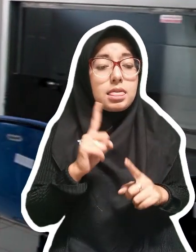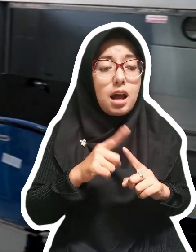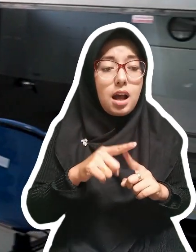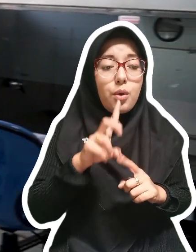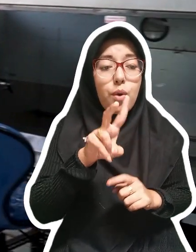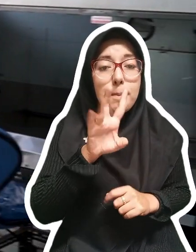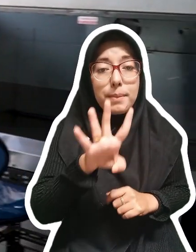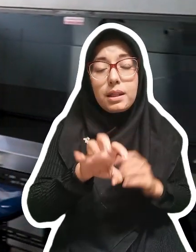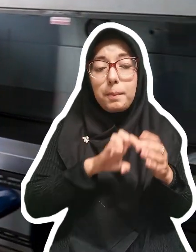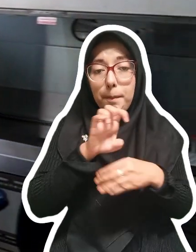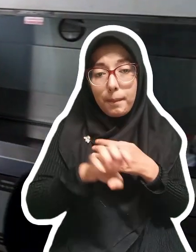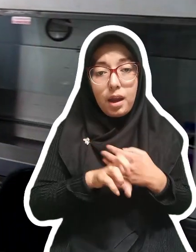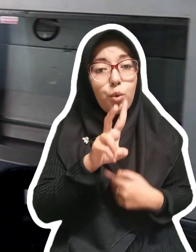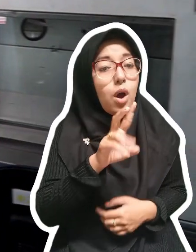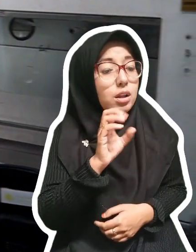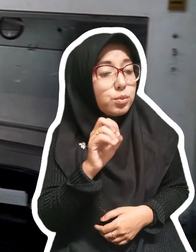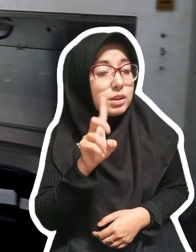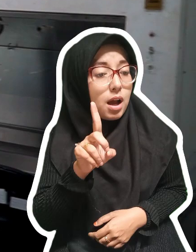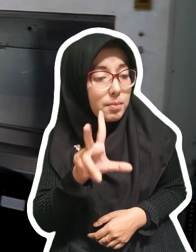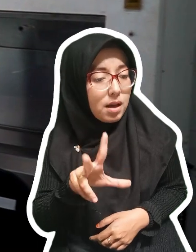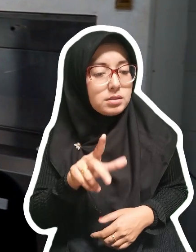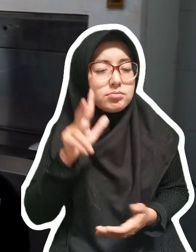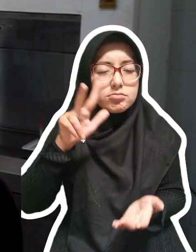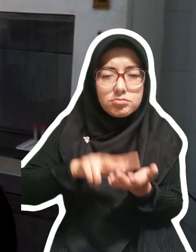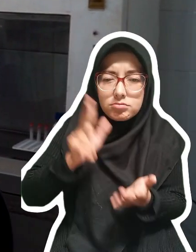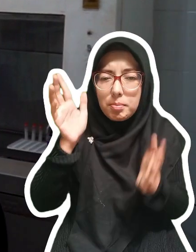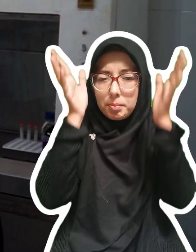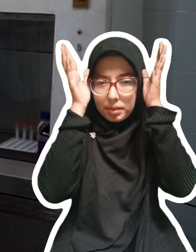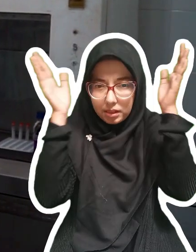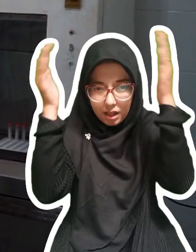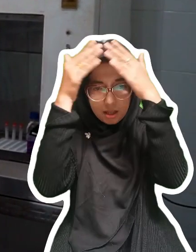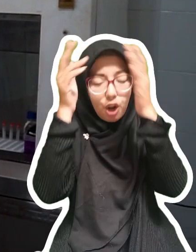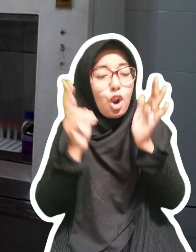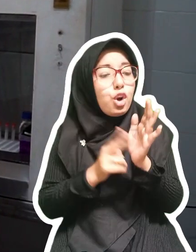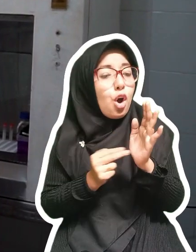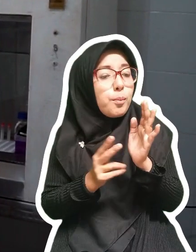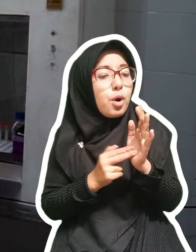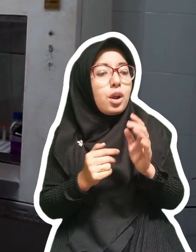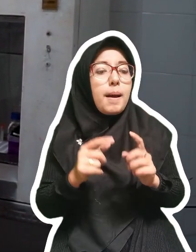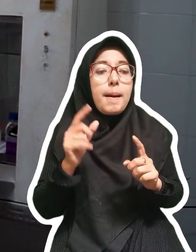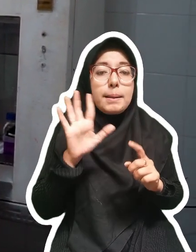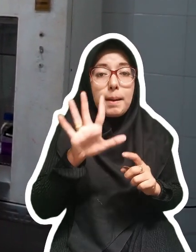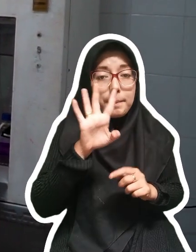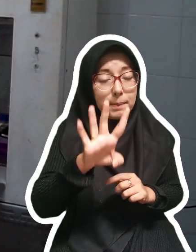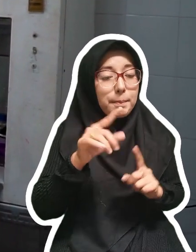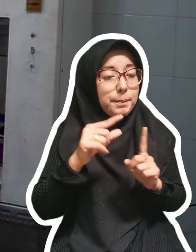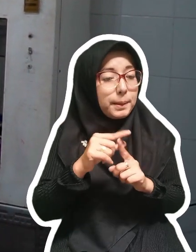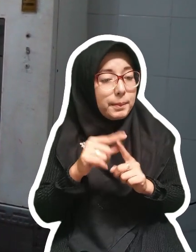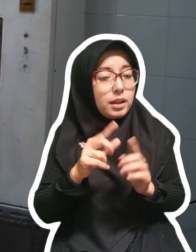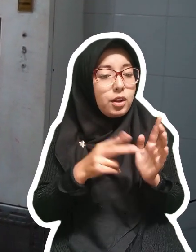tanggal 24 Mei 2013, berdasarkan SK Menteri Pertanian nomor